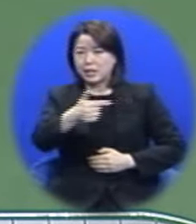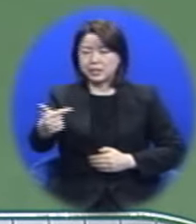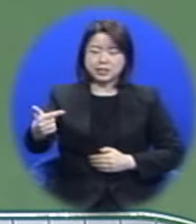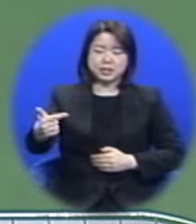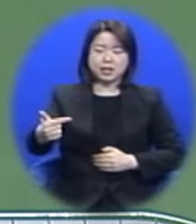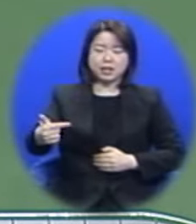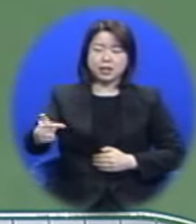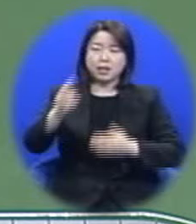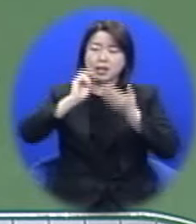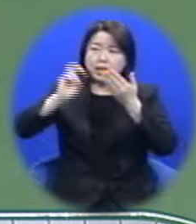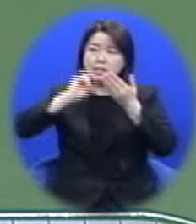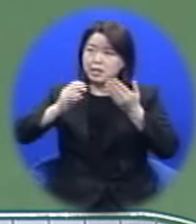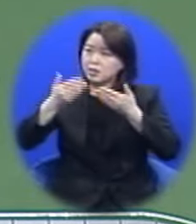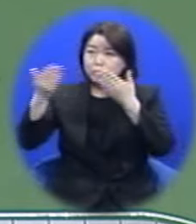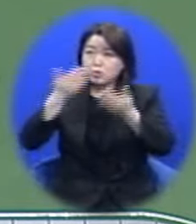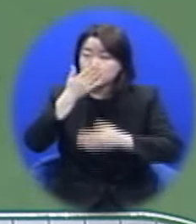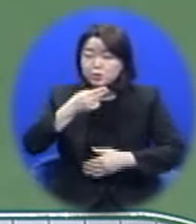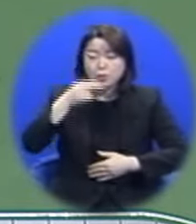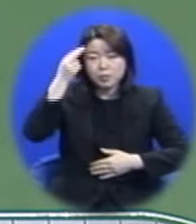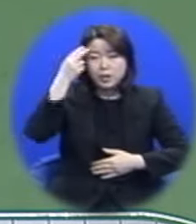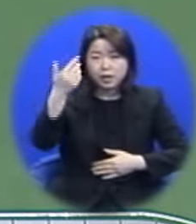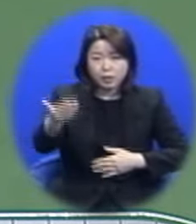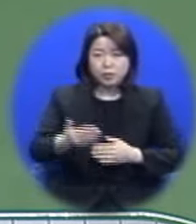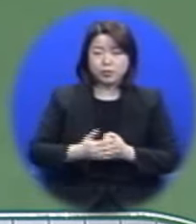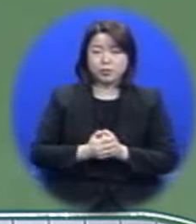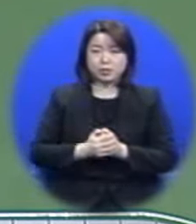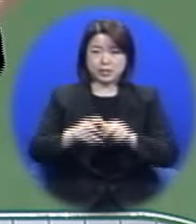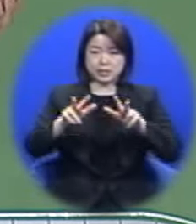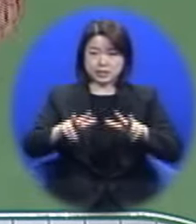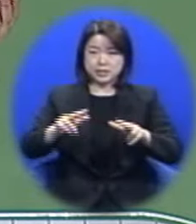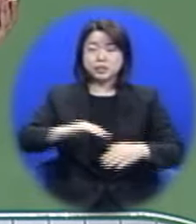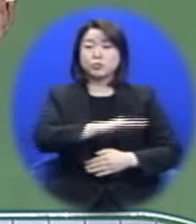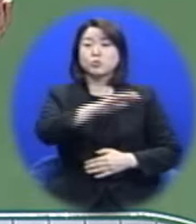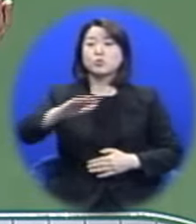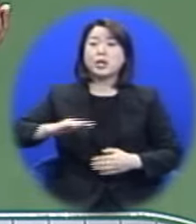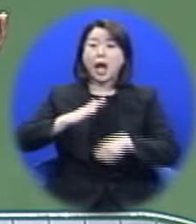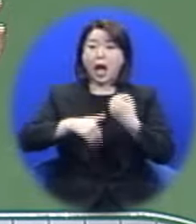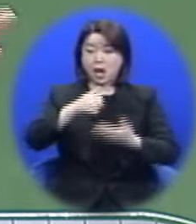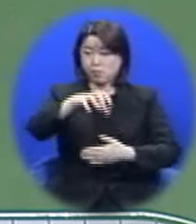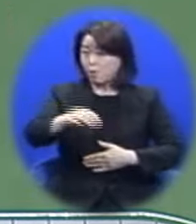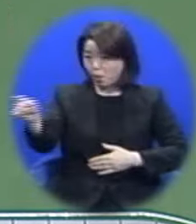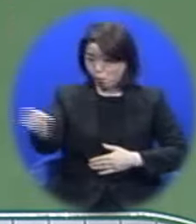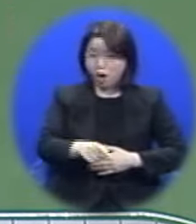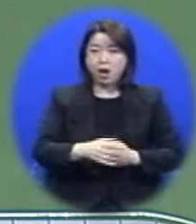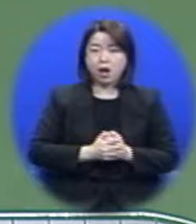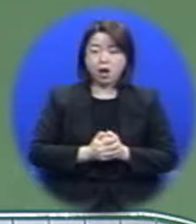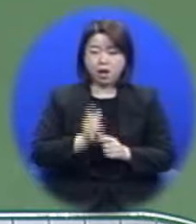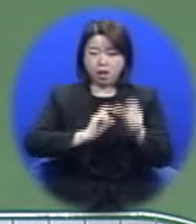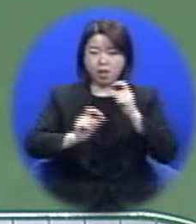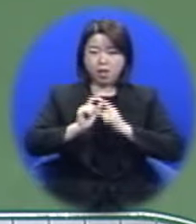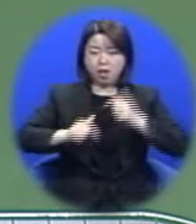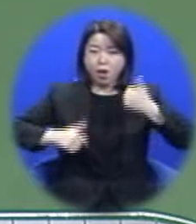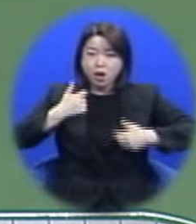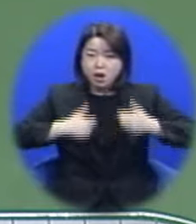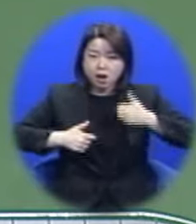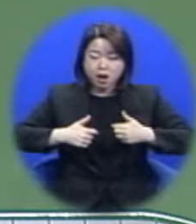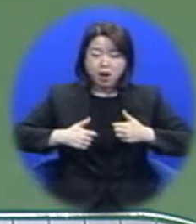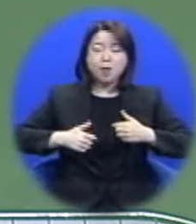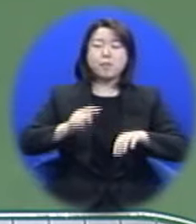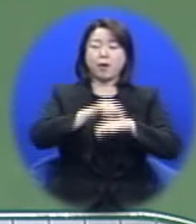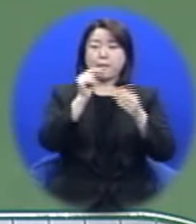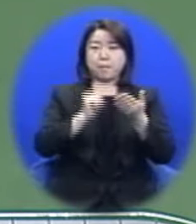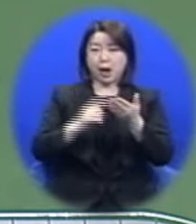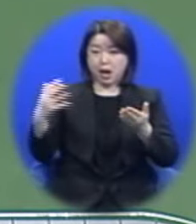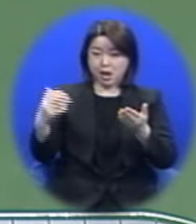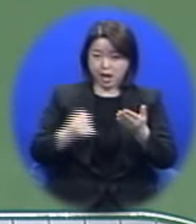찬송 부르실 수는 없나요? 여러분, 지금 우리가 하나님 앞에 나왔습니다. 좀더 즐거운 마음으로 하나님께 예배